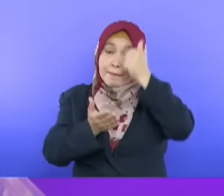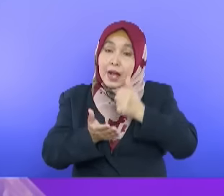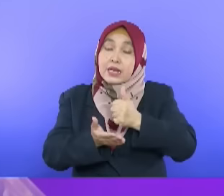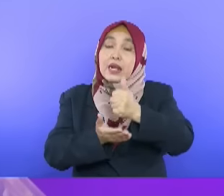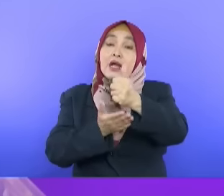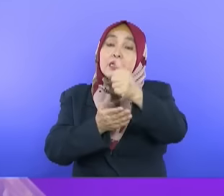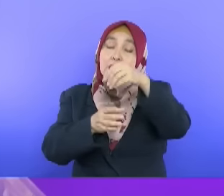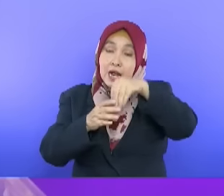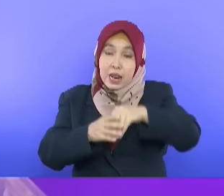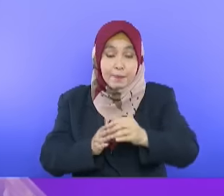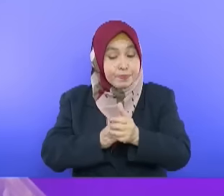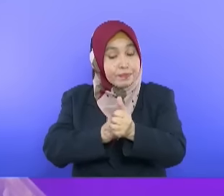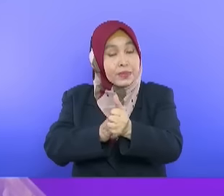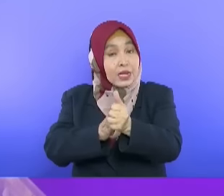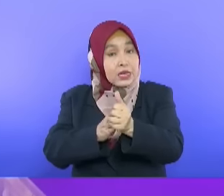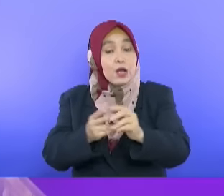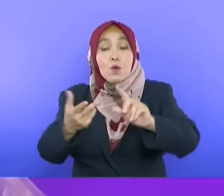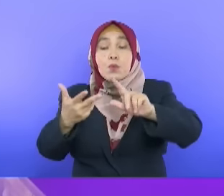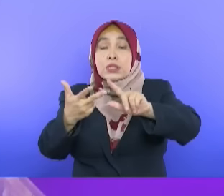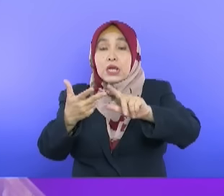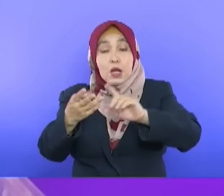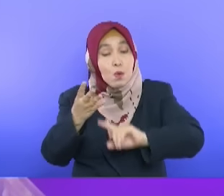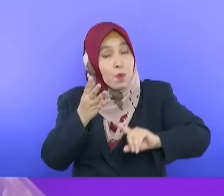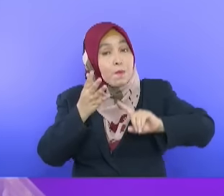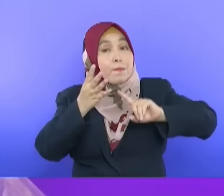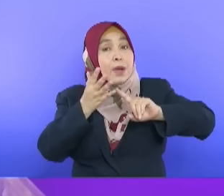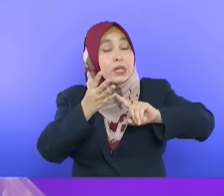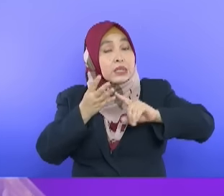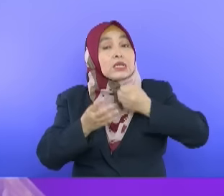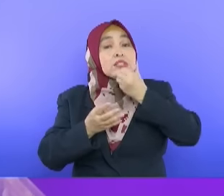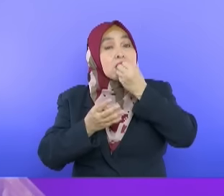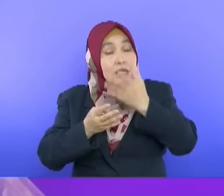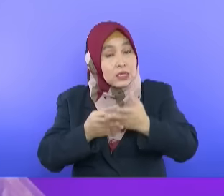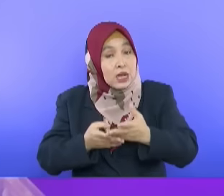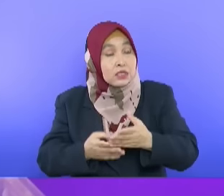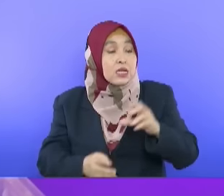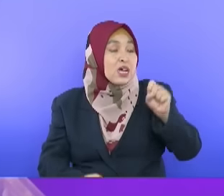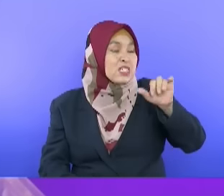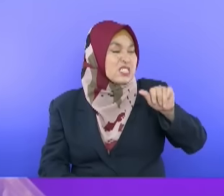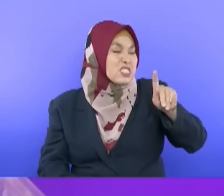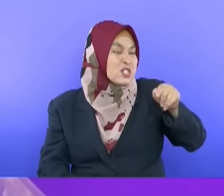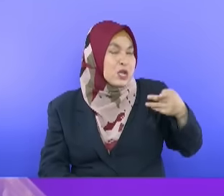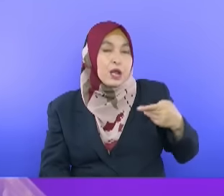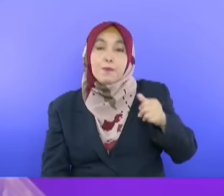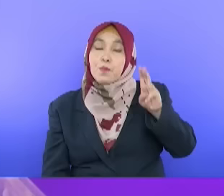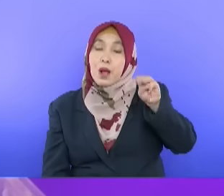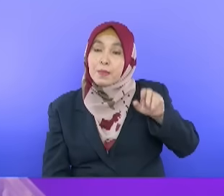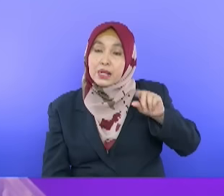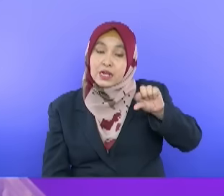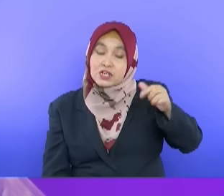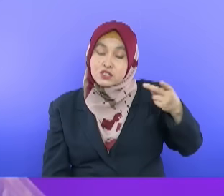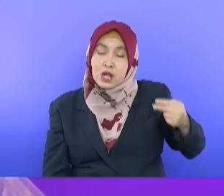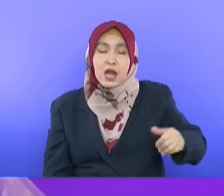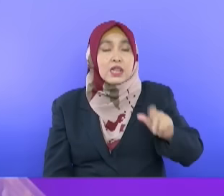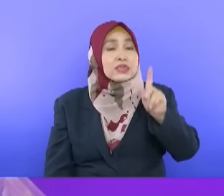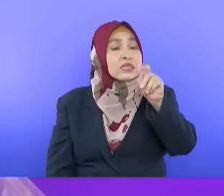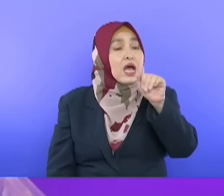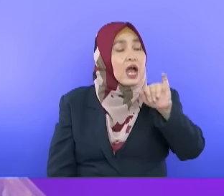dalam kepemimpinan nomor 3 Nomor 4 dinyatakan Syekh Muhammad Al Ghazali hebat